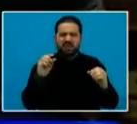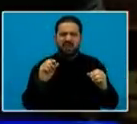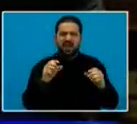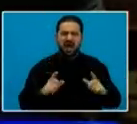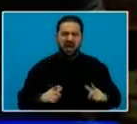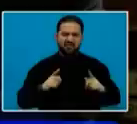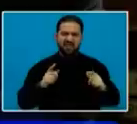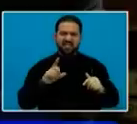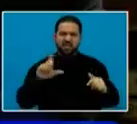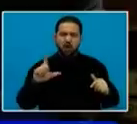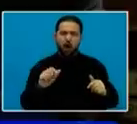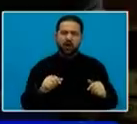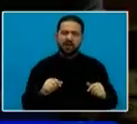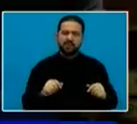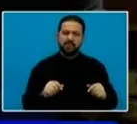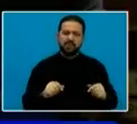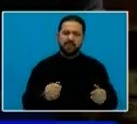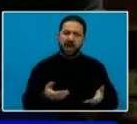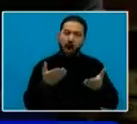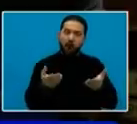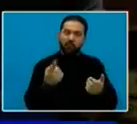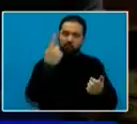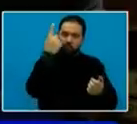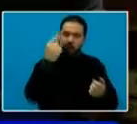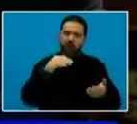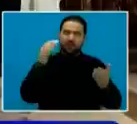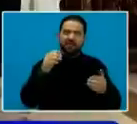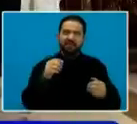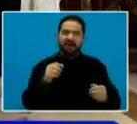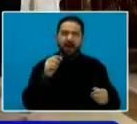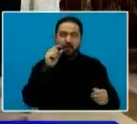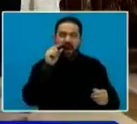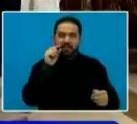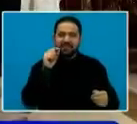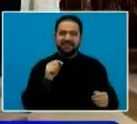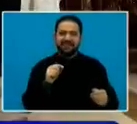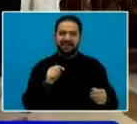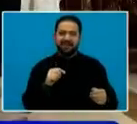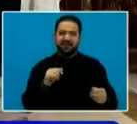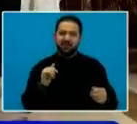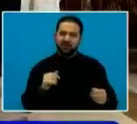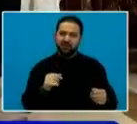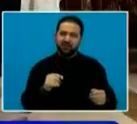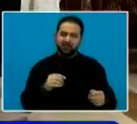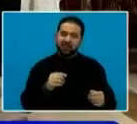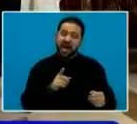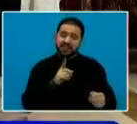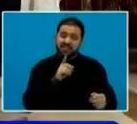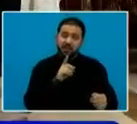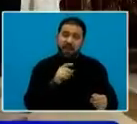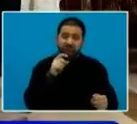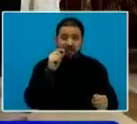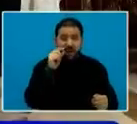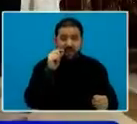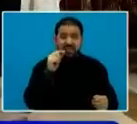lor, în care i-au înfruntat pe prigonitori, o anumită bărbăție și e deseori întâlnit acest lucru. Deși